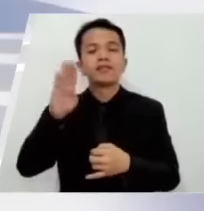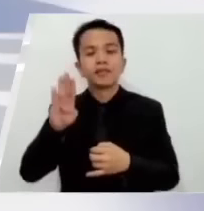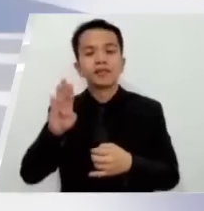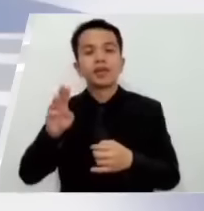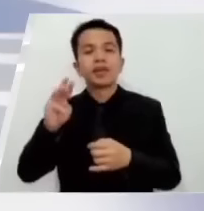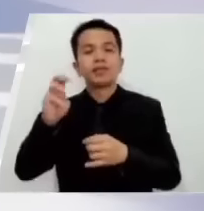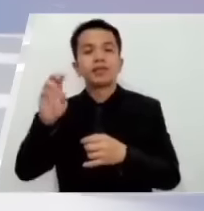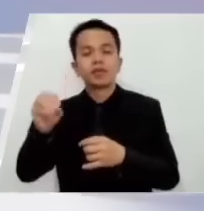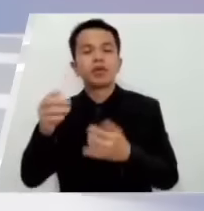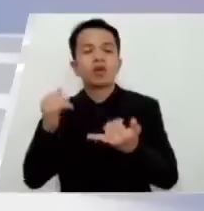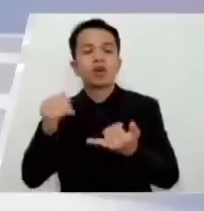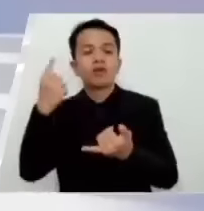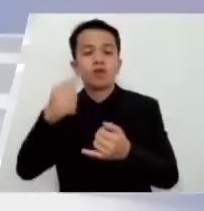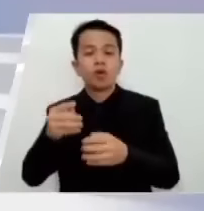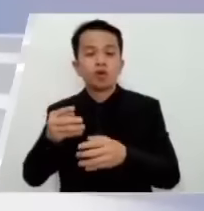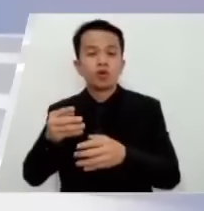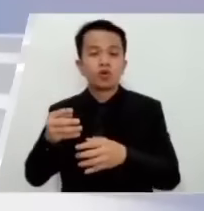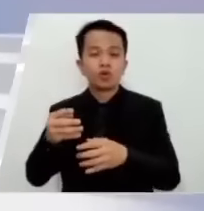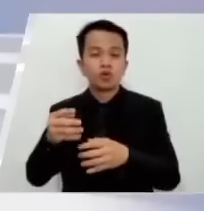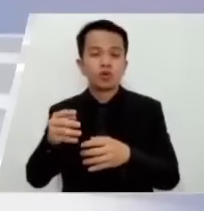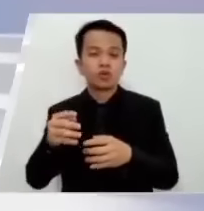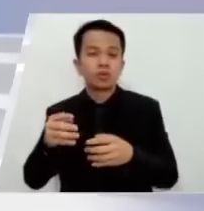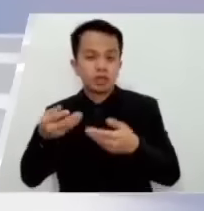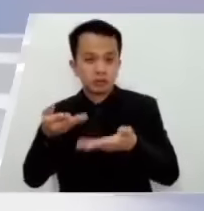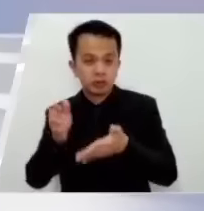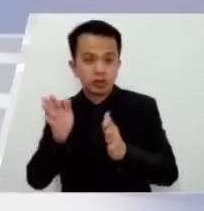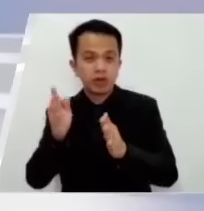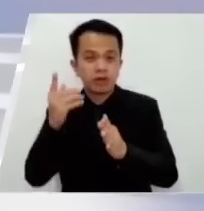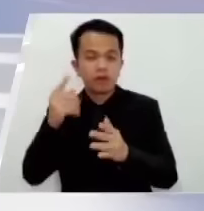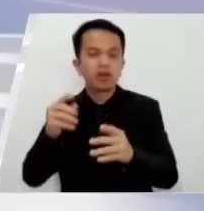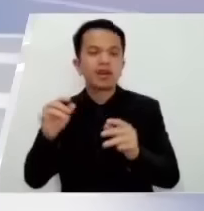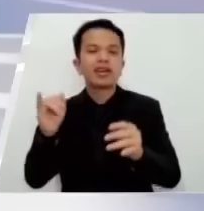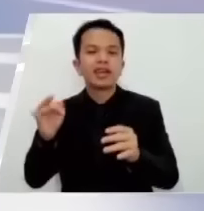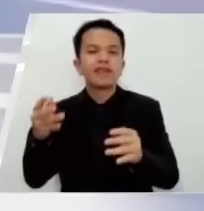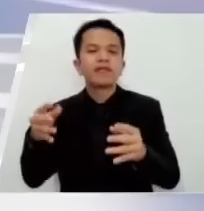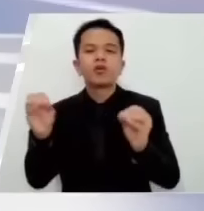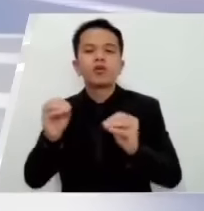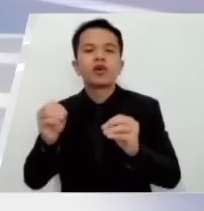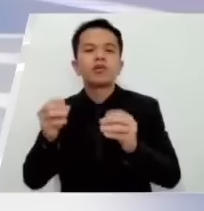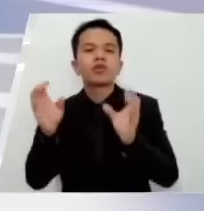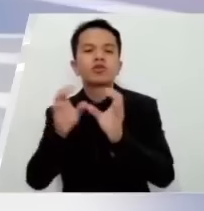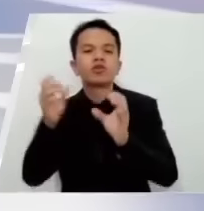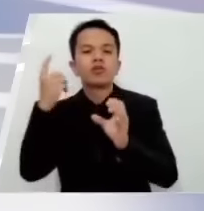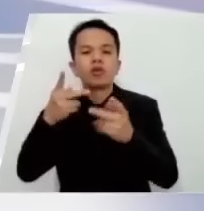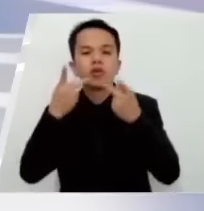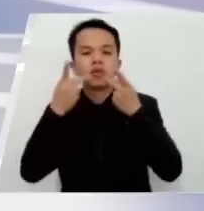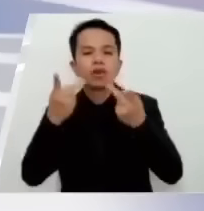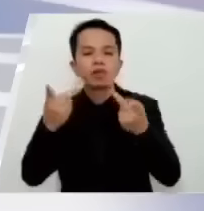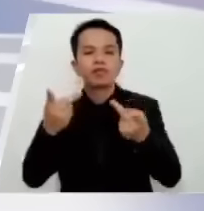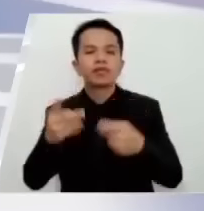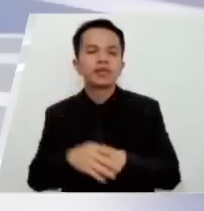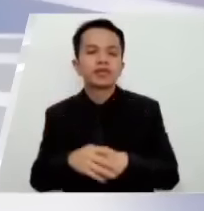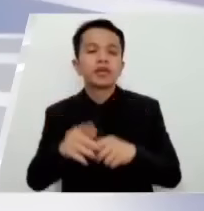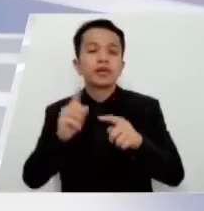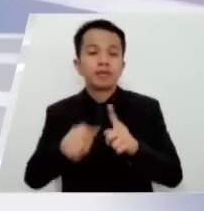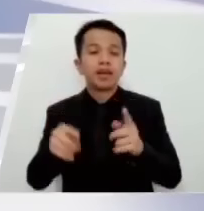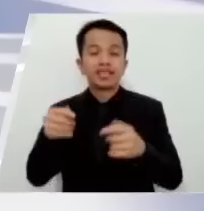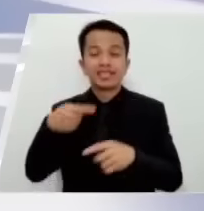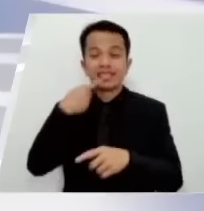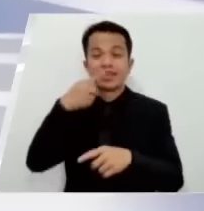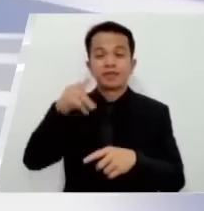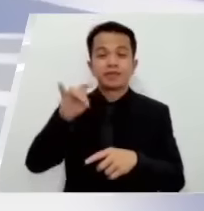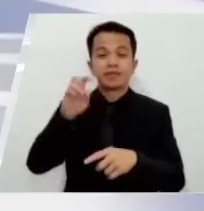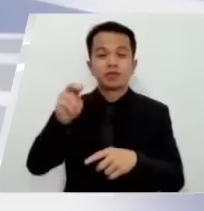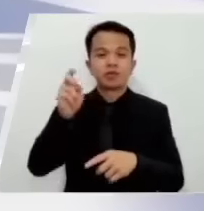withdrawal Ay yung mga hindi pa nakakatanggap ng consolidated certificate of public convenience pero git ng piston dapat mabigyan pa